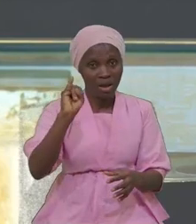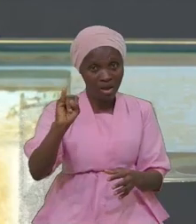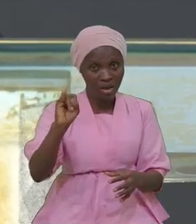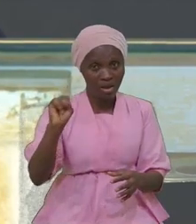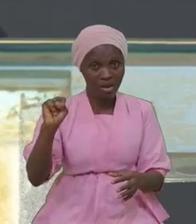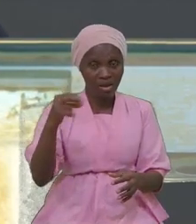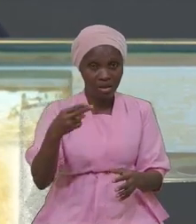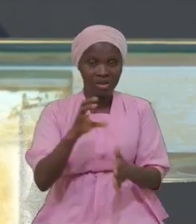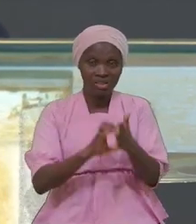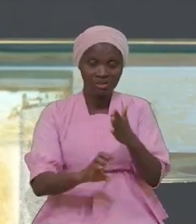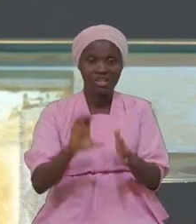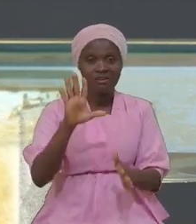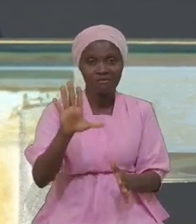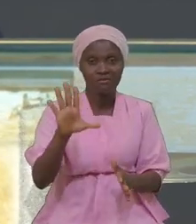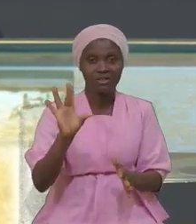Ésaïe 58.